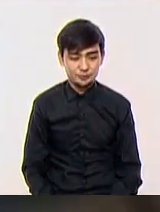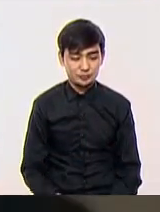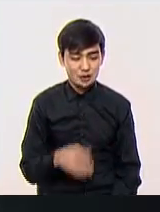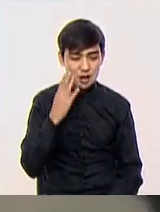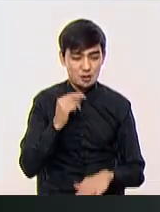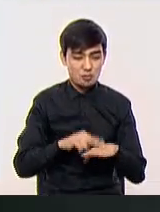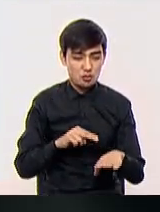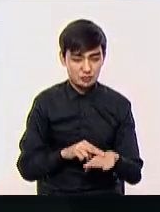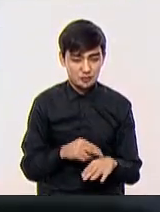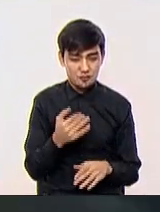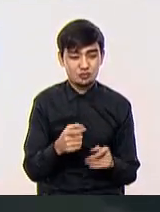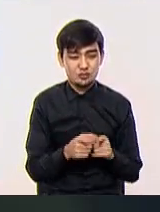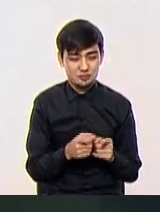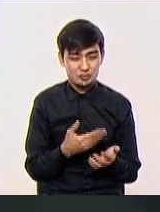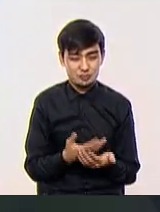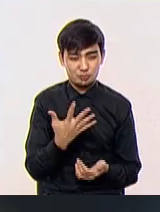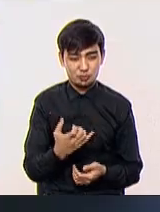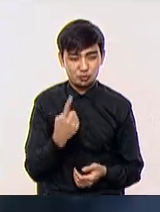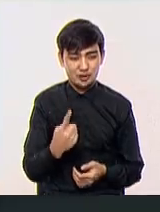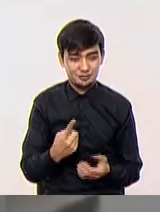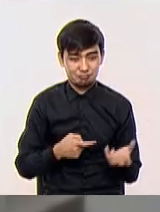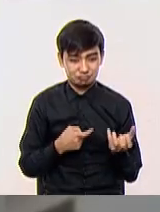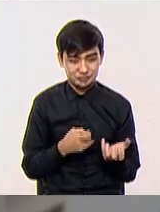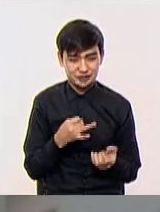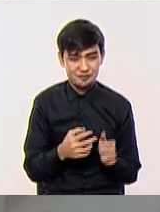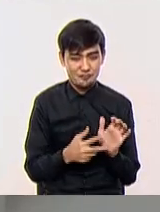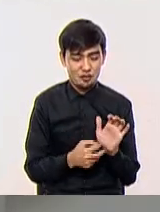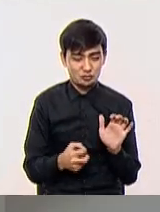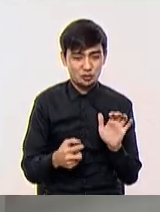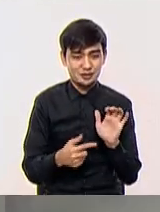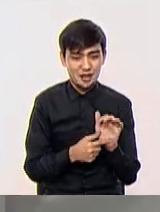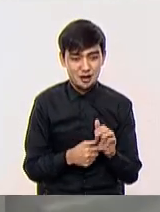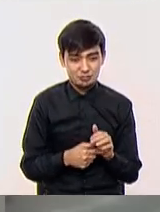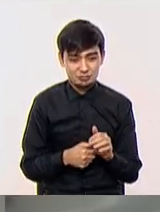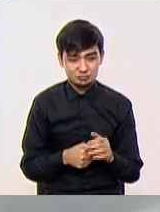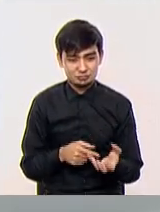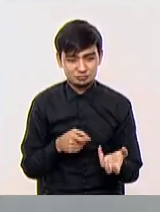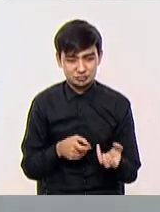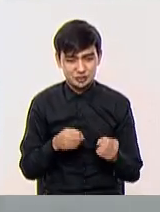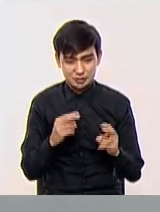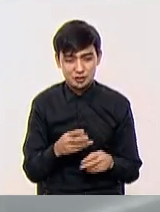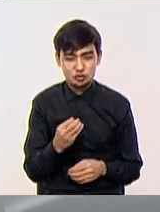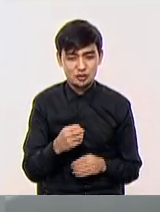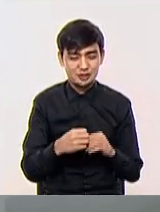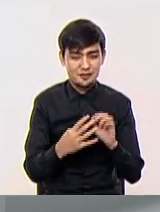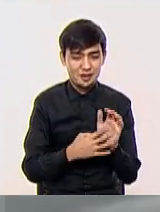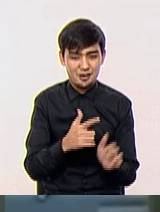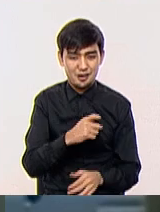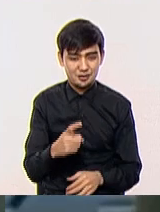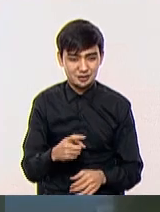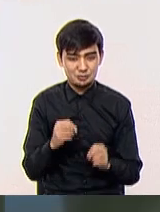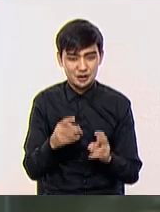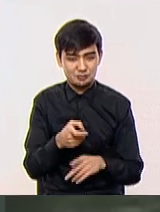Алматы полициясының мәліметінше 501 мылтық, 807 тегіс сұңғылы және 39 газ травматикалық қару